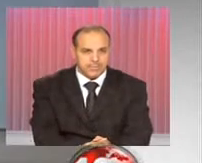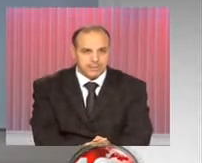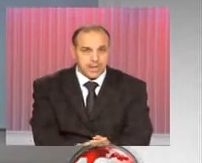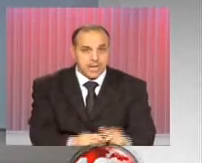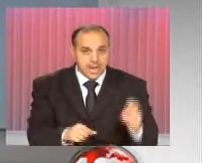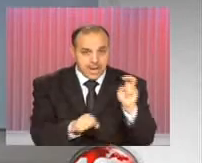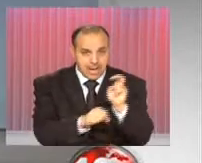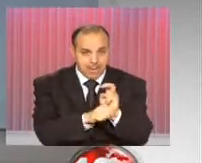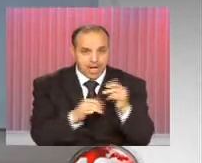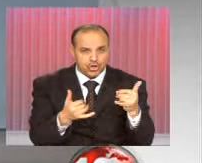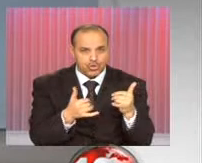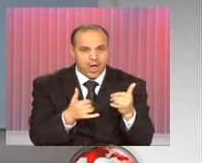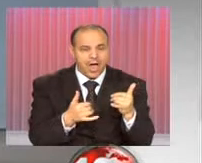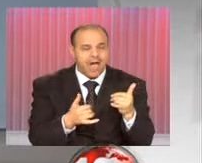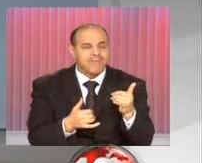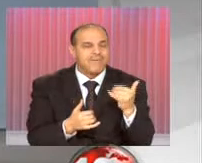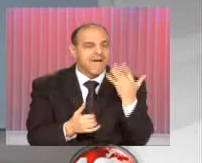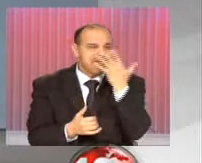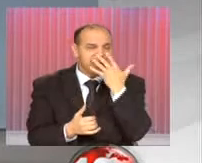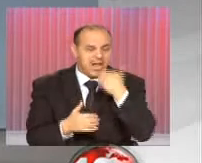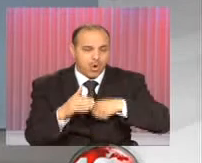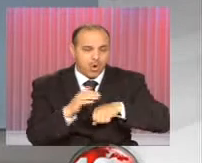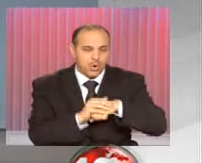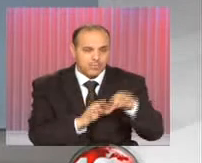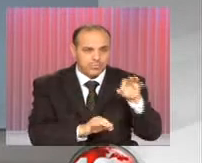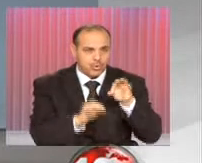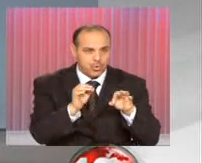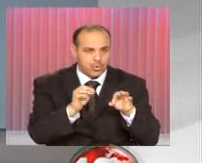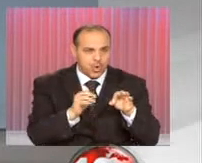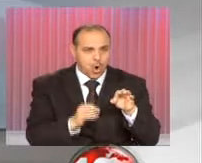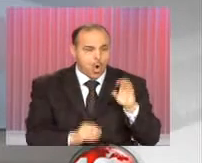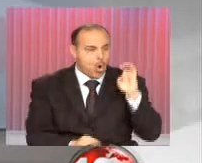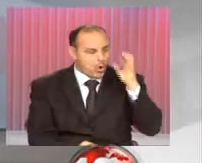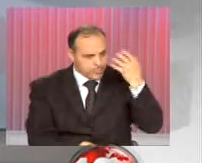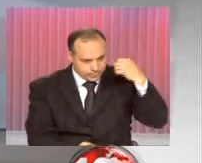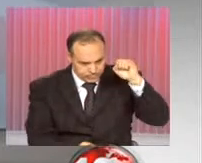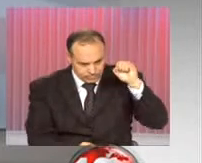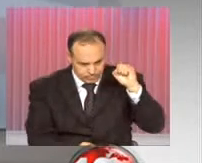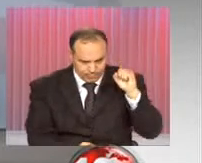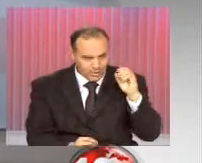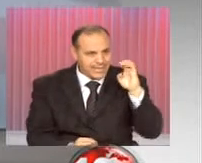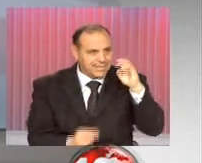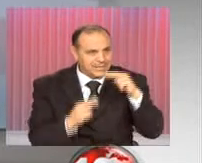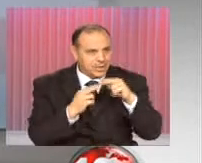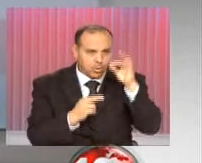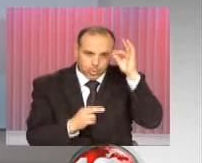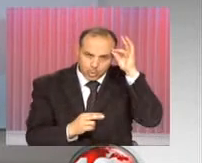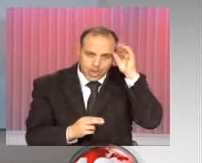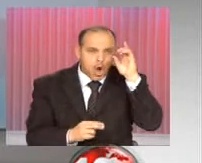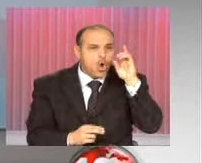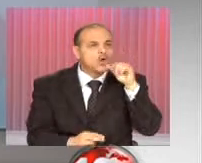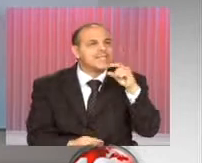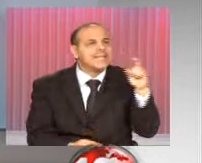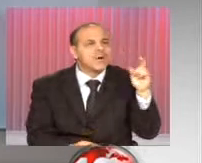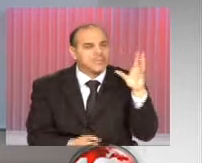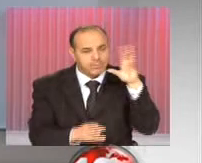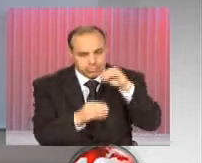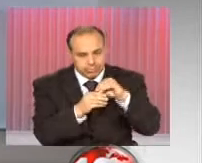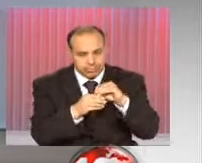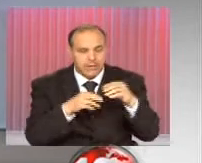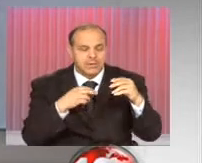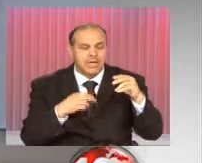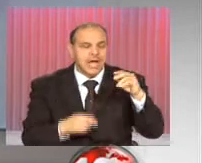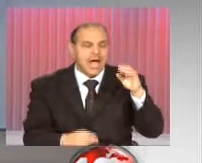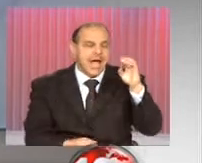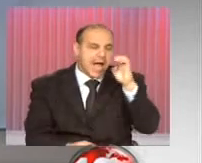نبقى في أجواء الكان، وبعد تأهل منتخبات جمهورية كونغو وغينيا الاستوائية وتونس وكونغو الديمقراطية، التحق منتخب